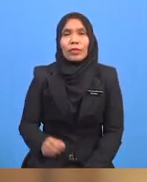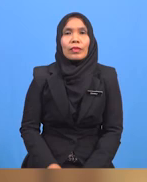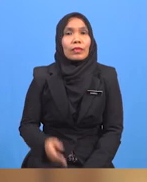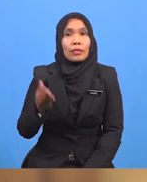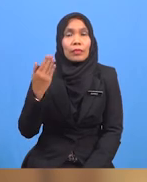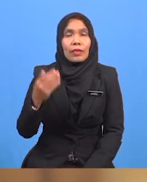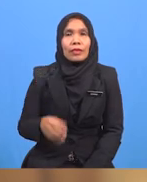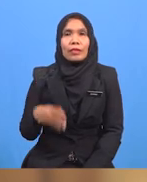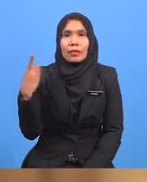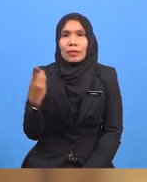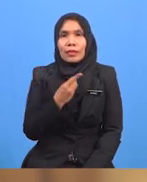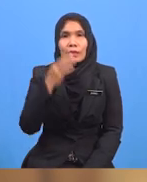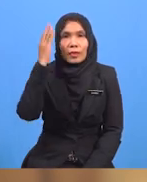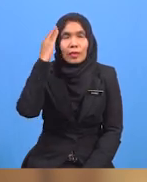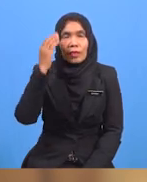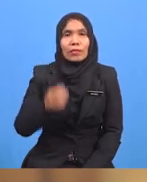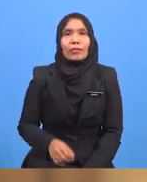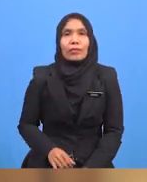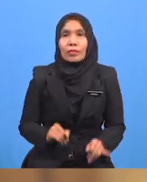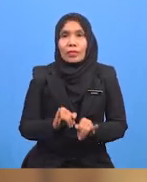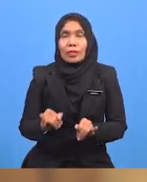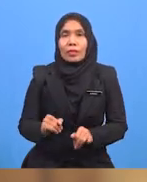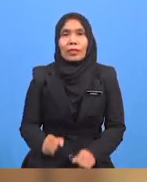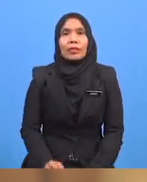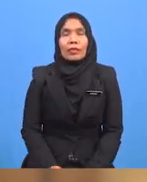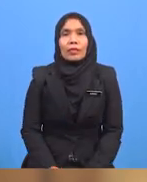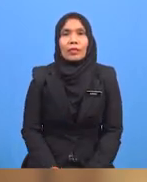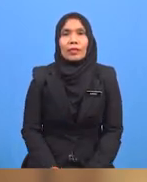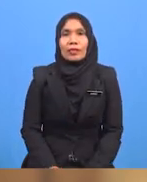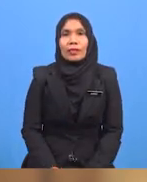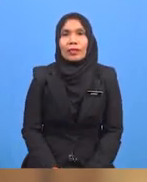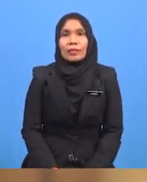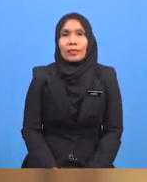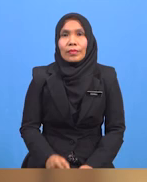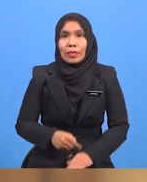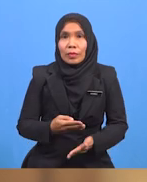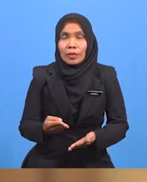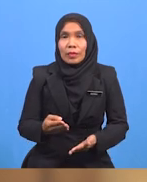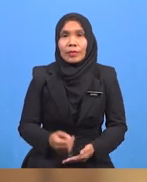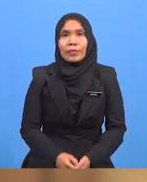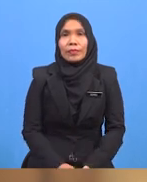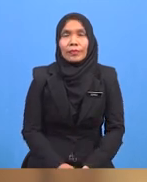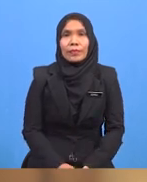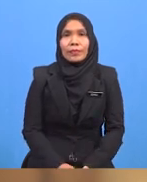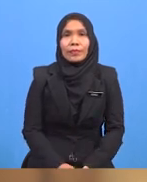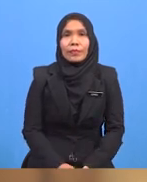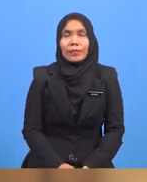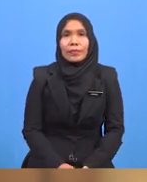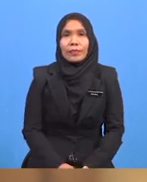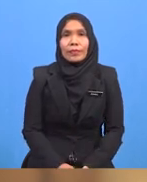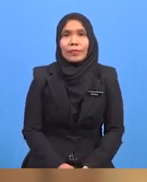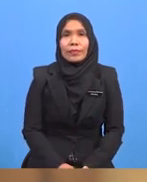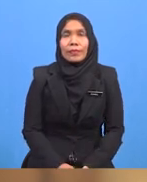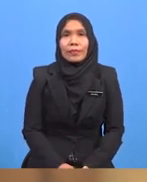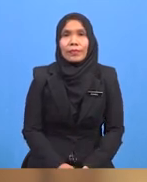jika sebuah segitiga diberikan panjang dua sisi dan satu sudut kandong antara